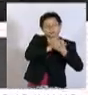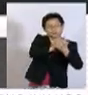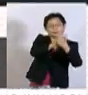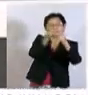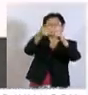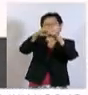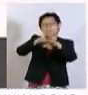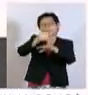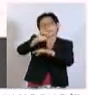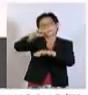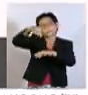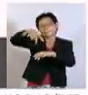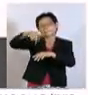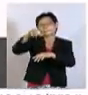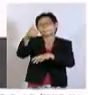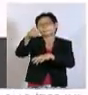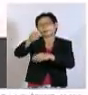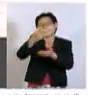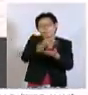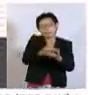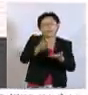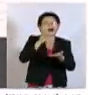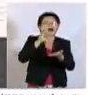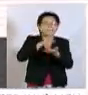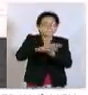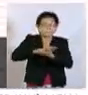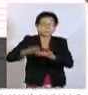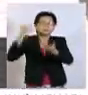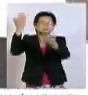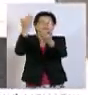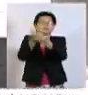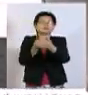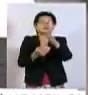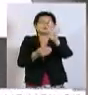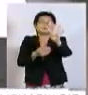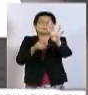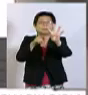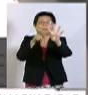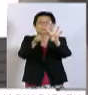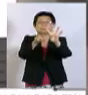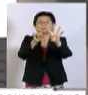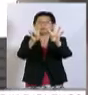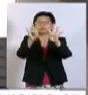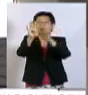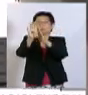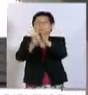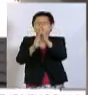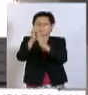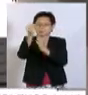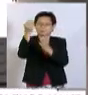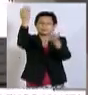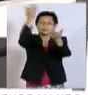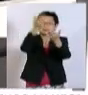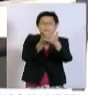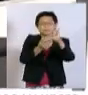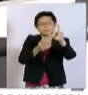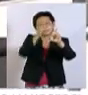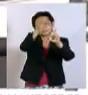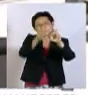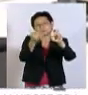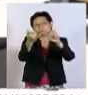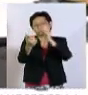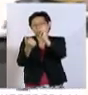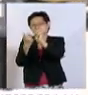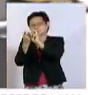Splash untuk pembelian air terawat yang telah mencecah sebanyak 4.7 bilion ringgit setakat 30 Jun tahun